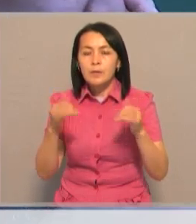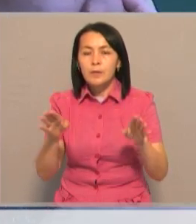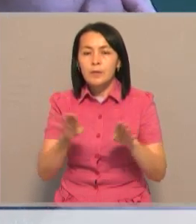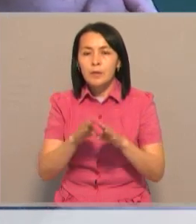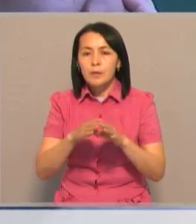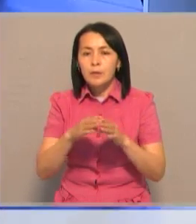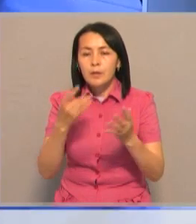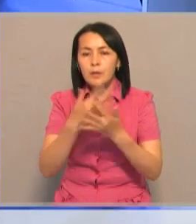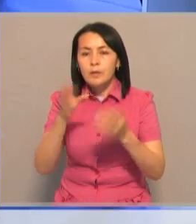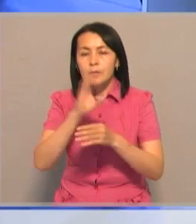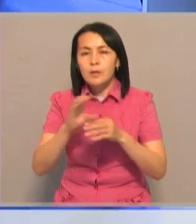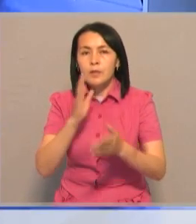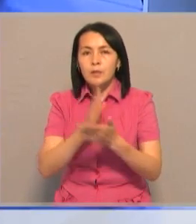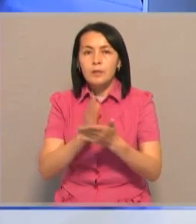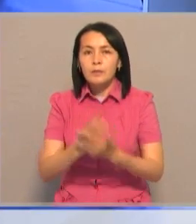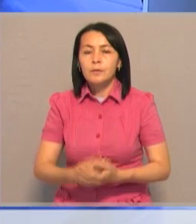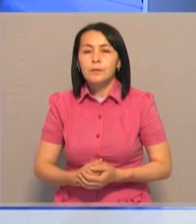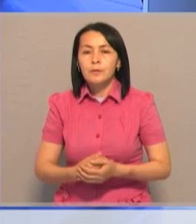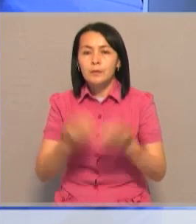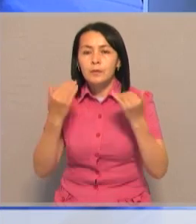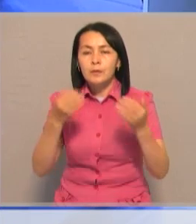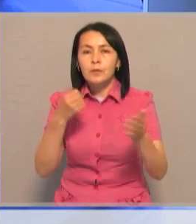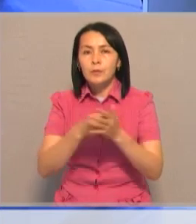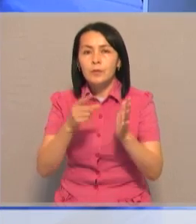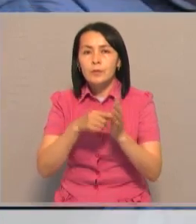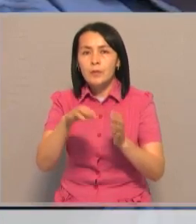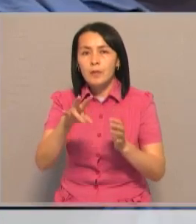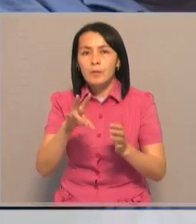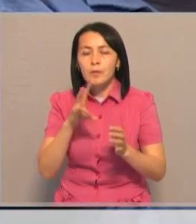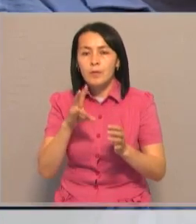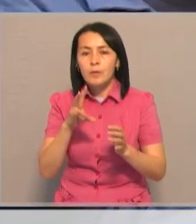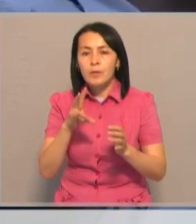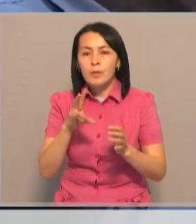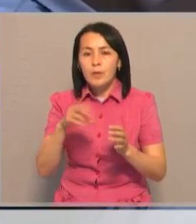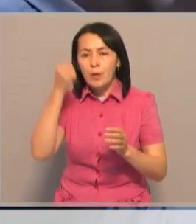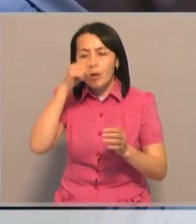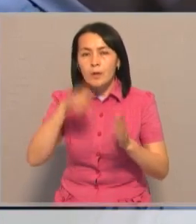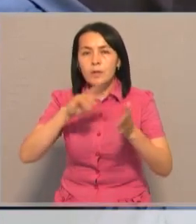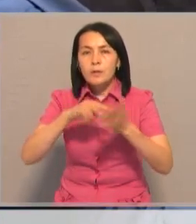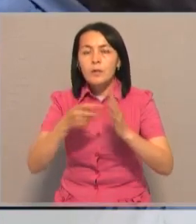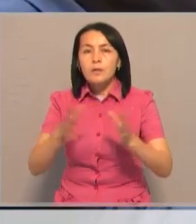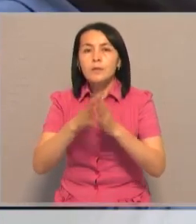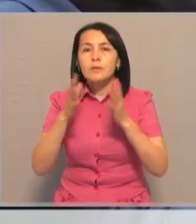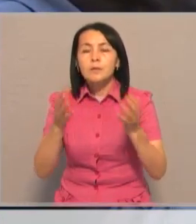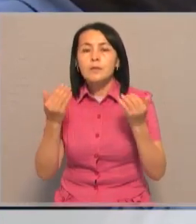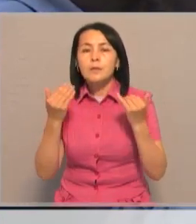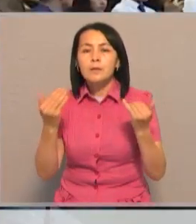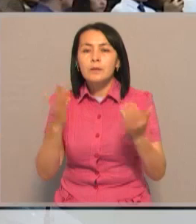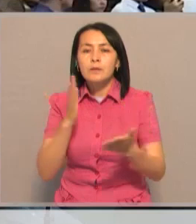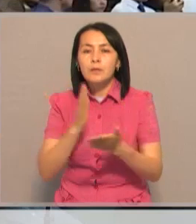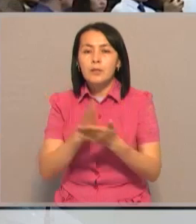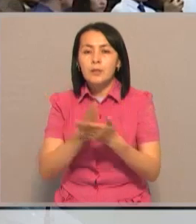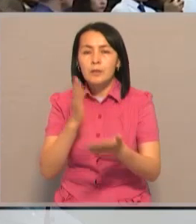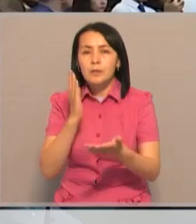объема нефтепереработки с 5,5 до 7 миллионов тонн в год. Кроме того, планируется расширение действующих